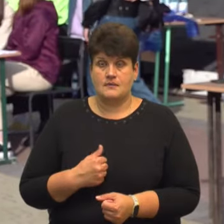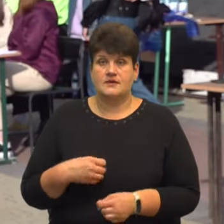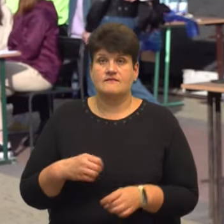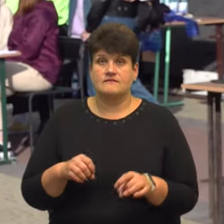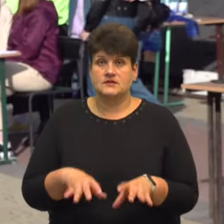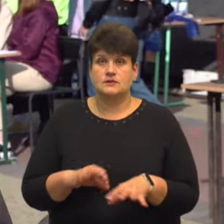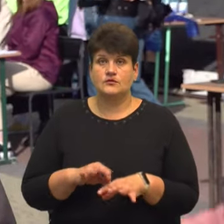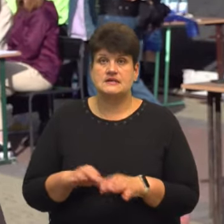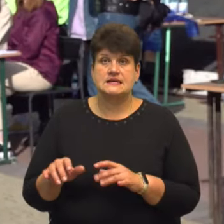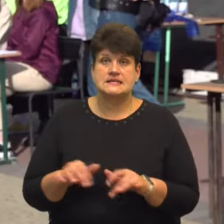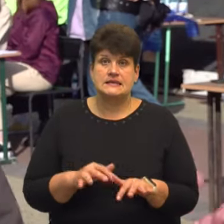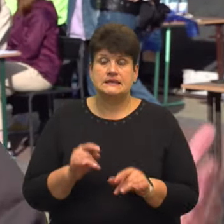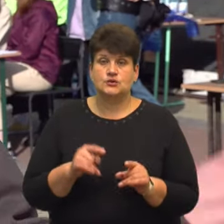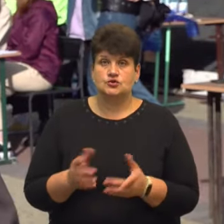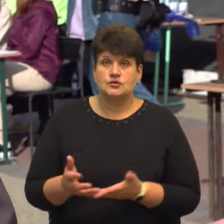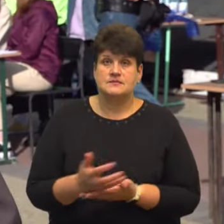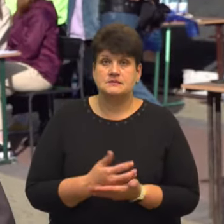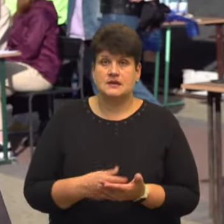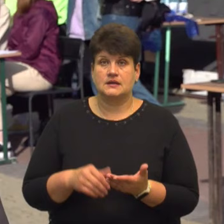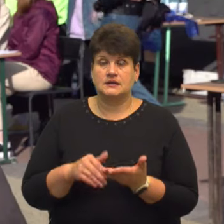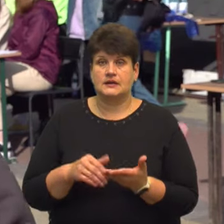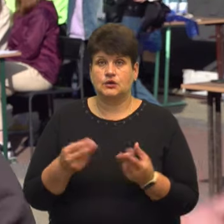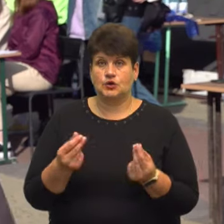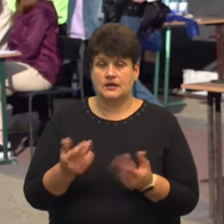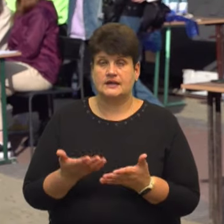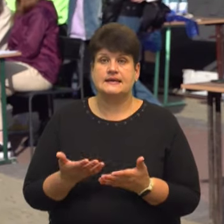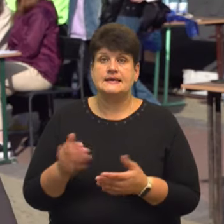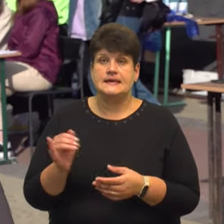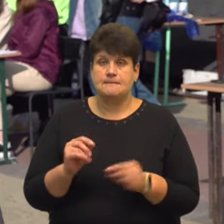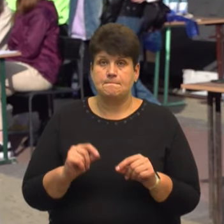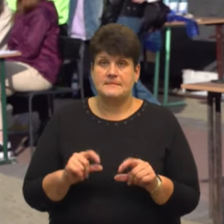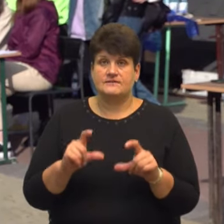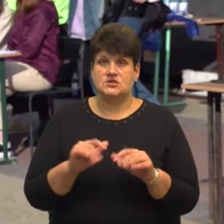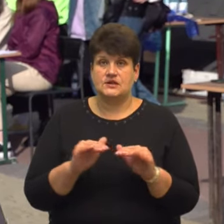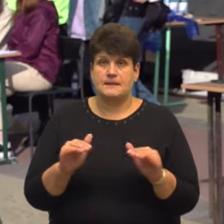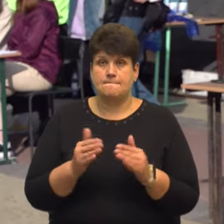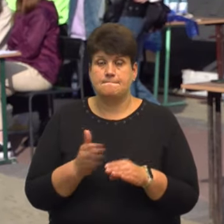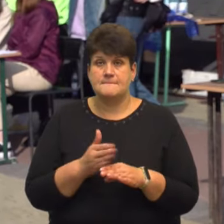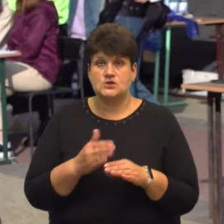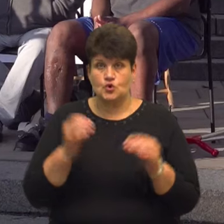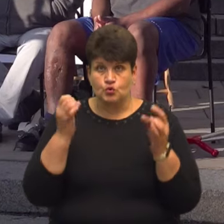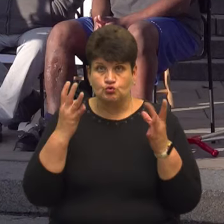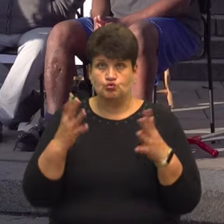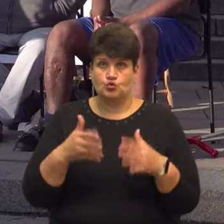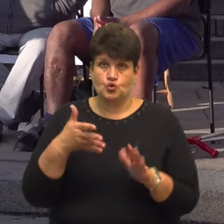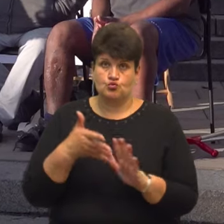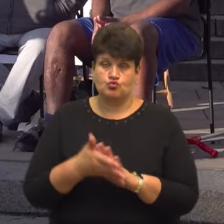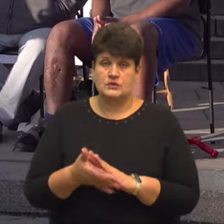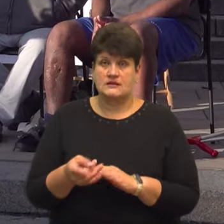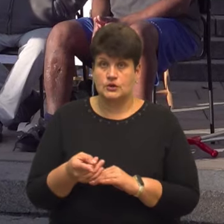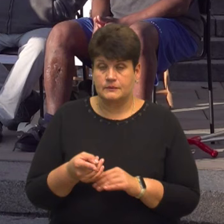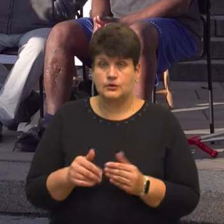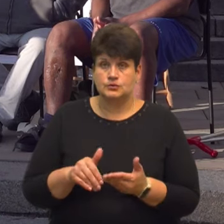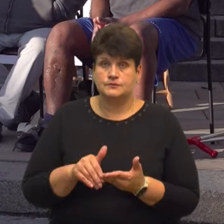цей захід для того щоби зібрати донати на други національний Легіон і підвищити рівень міжкультурного розуміння у Тернополі долучились до